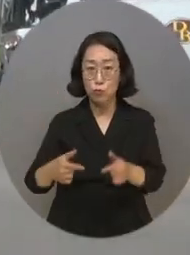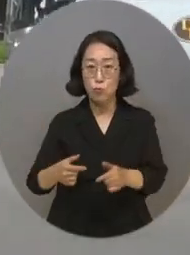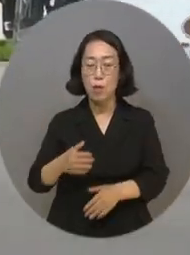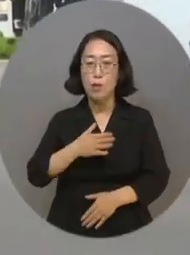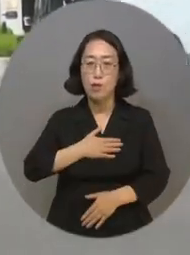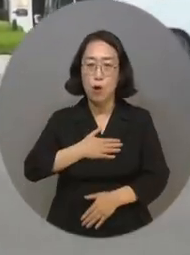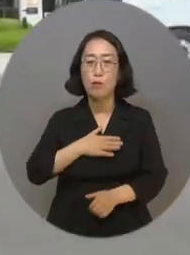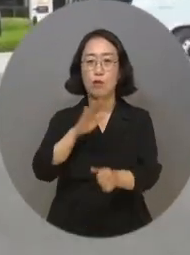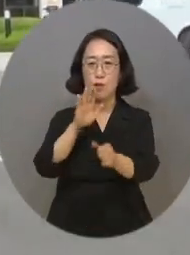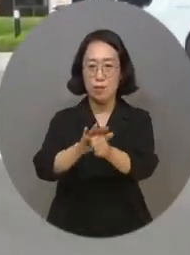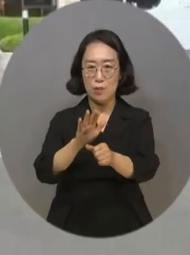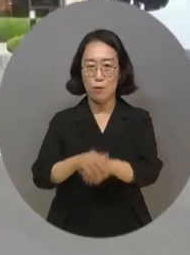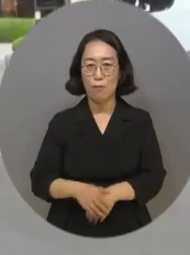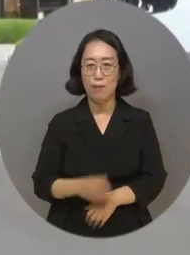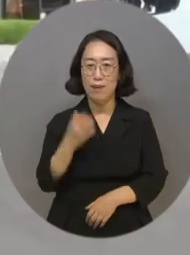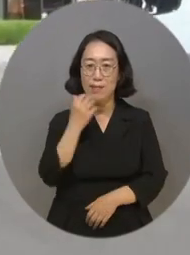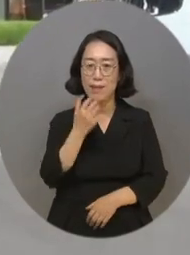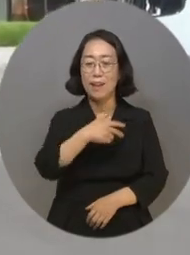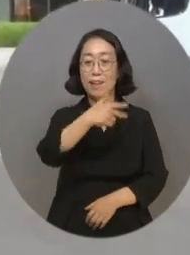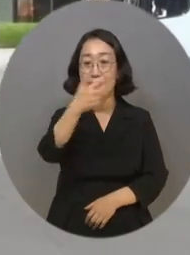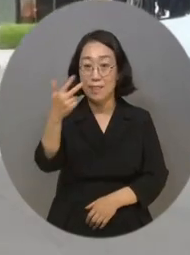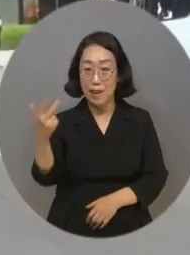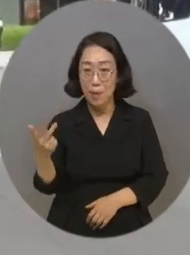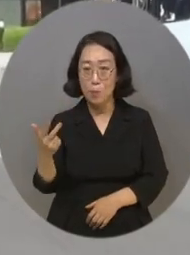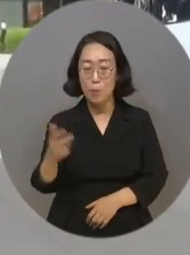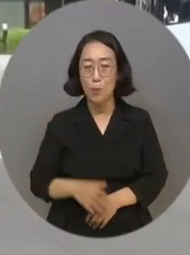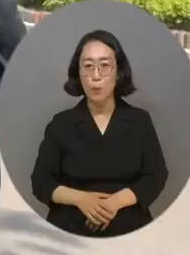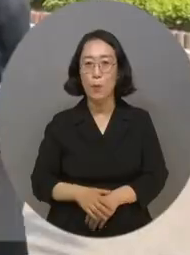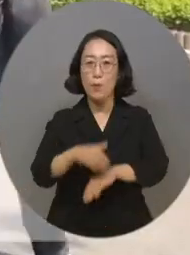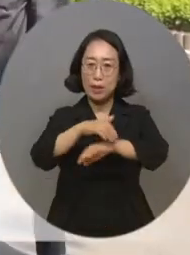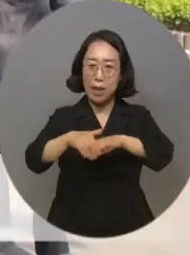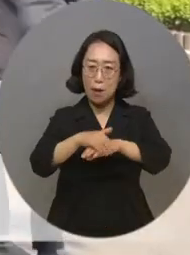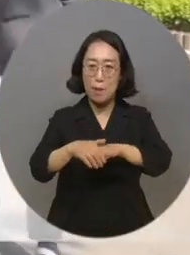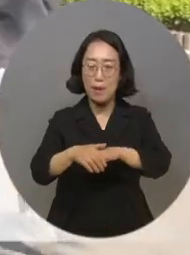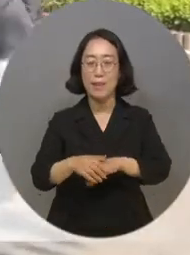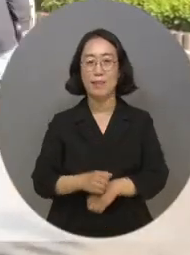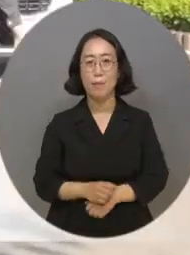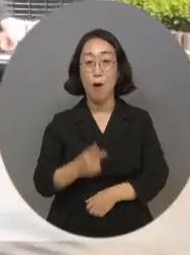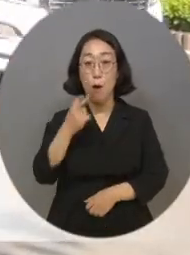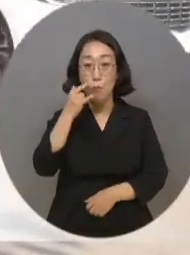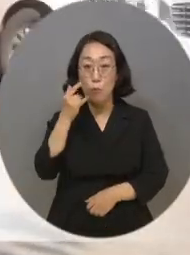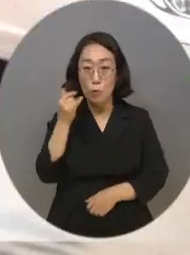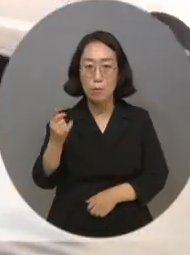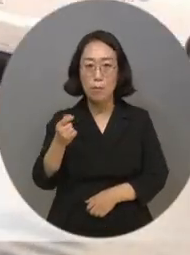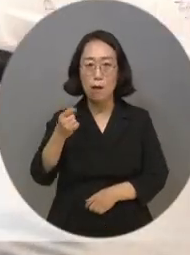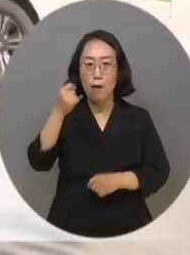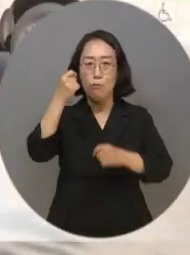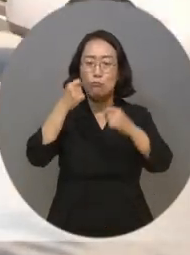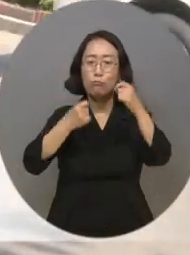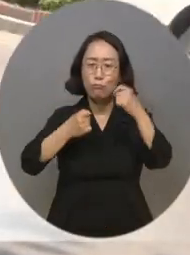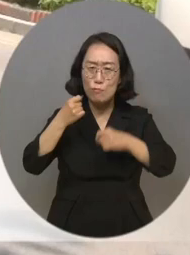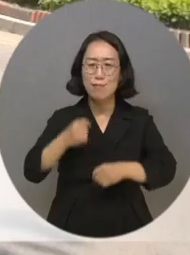정서지원 프로그램 레인보우 드림캠프를 진행했습니다. 어머님들 눈물이요. 부모님들 눈물이요.